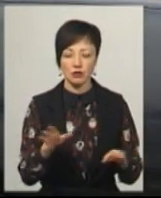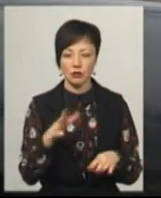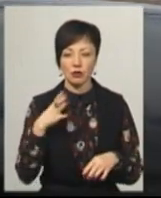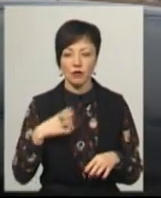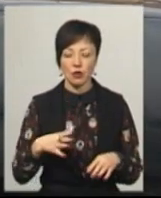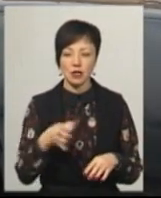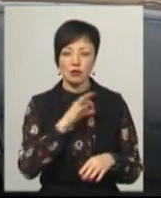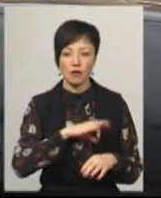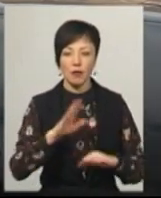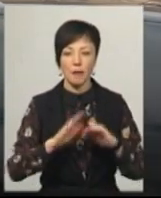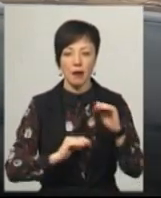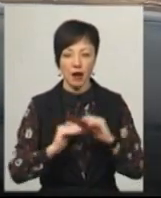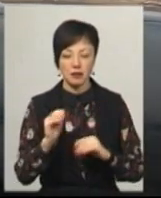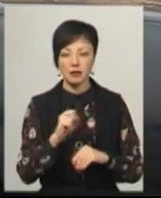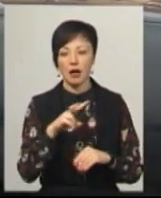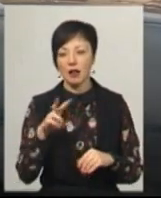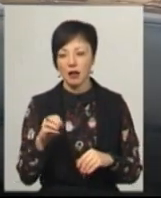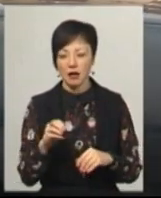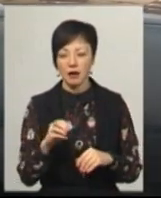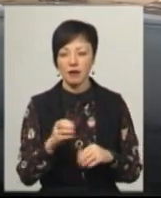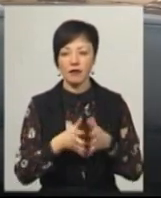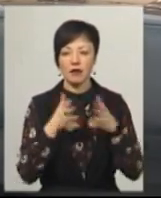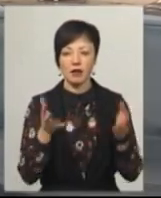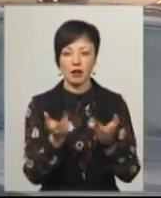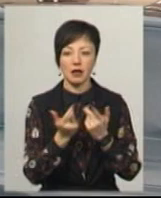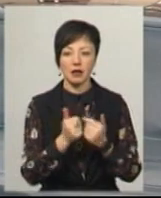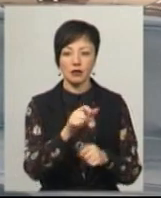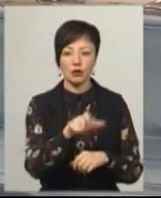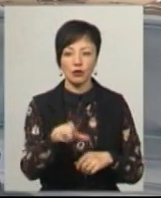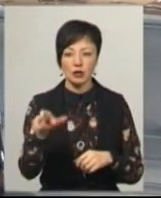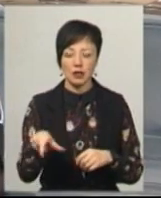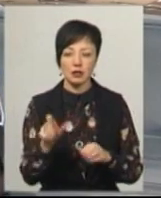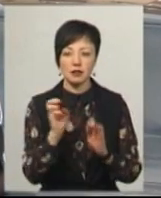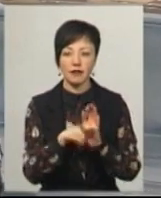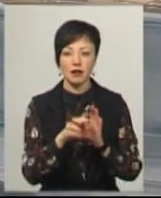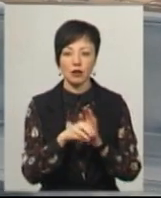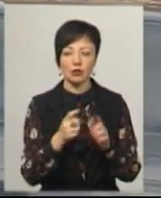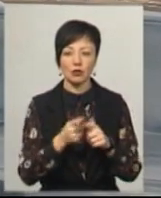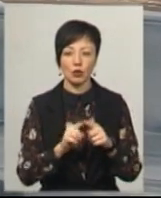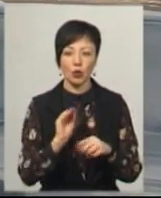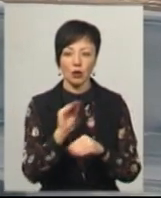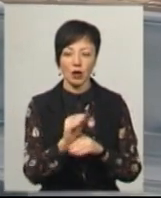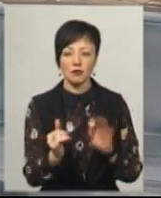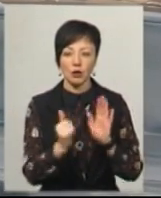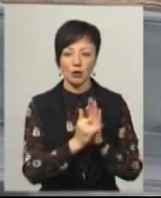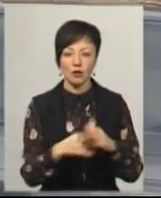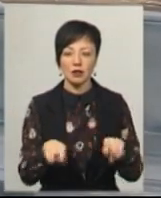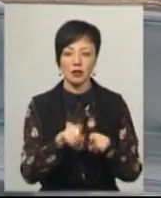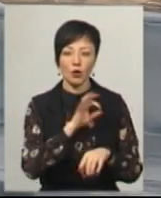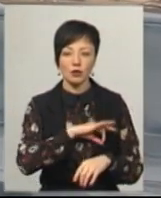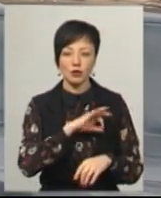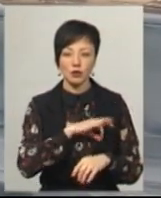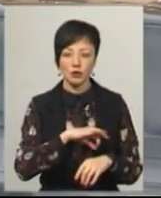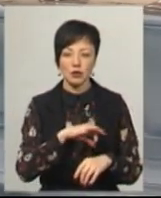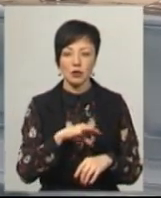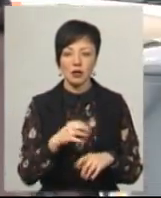на практиці, але вже доволі таки велика кількість людей завантажують даний додаток, встановлюють та користуються